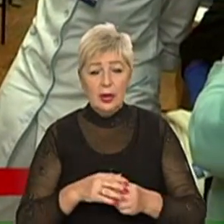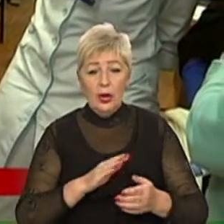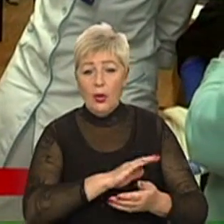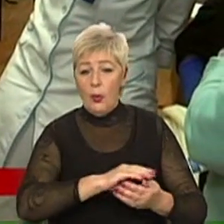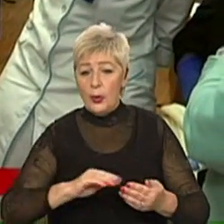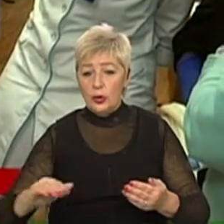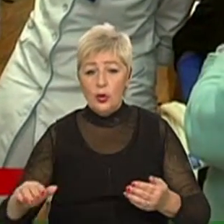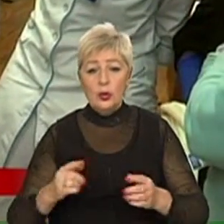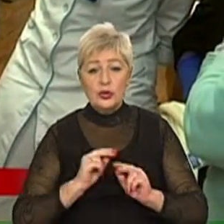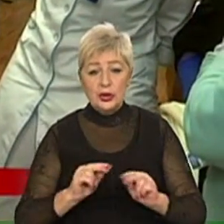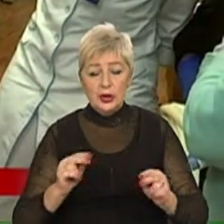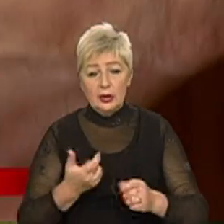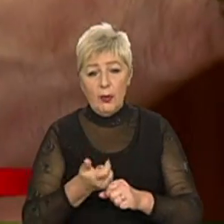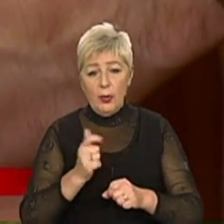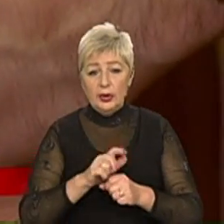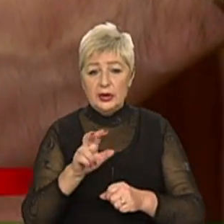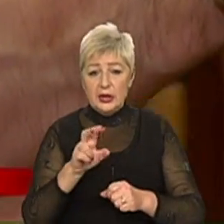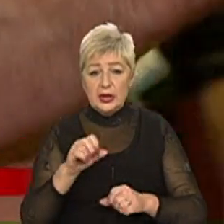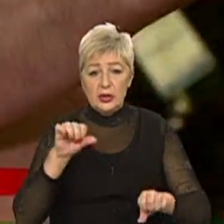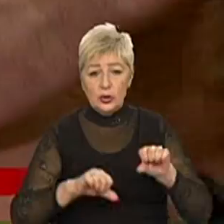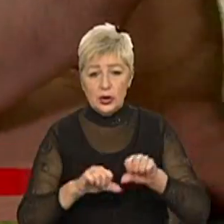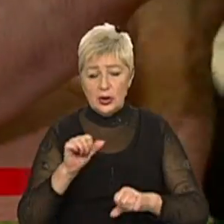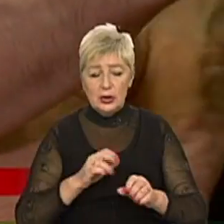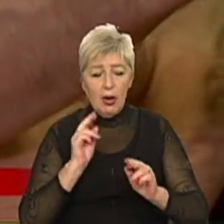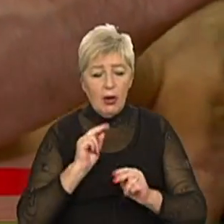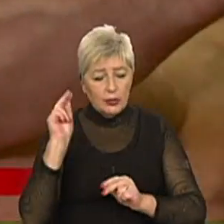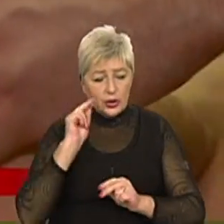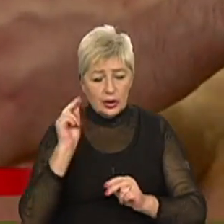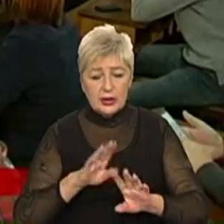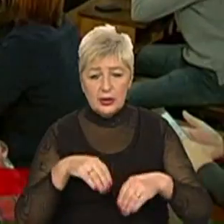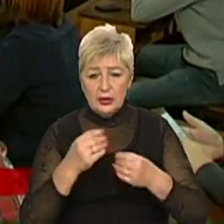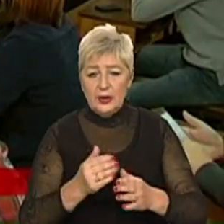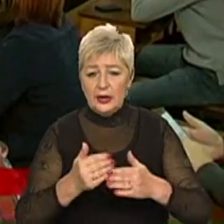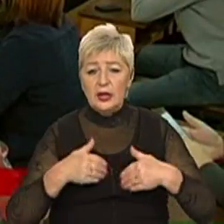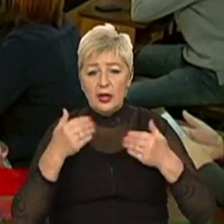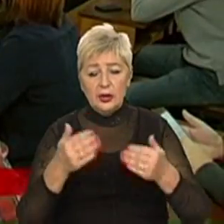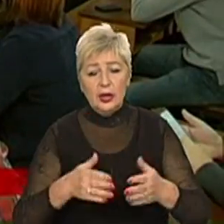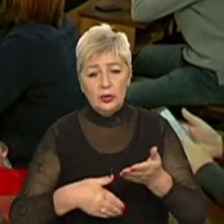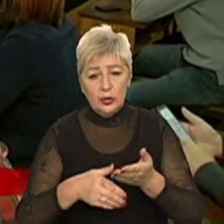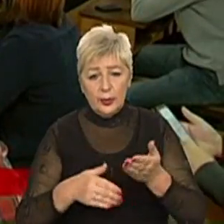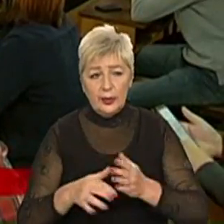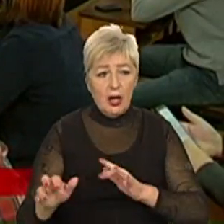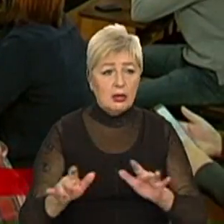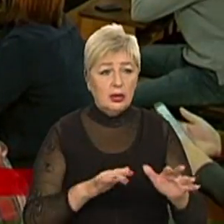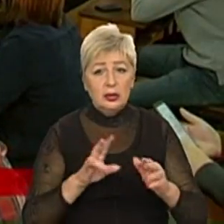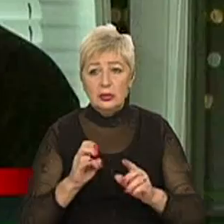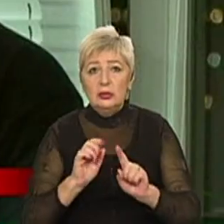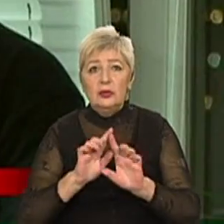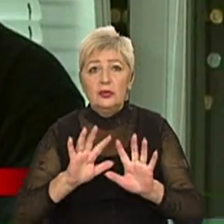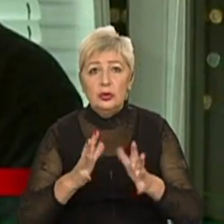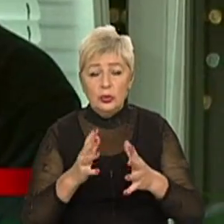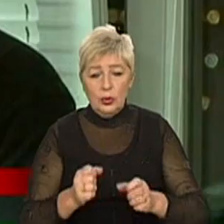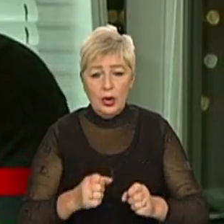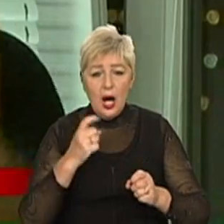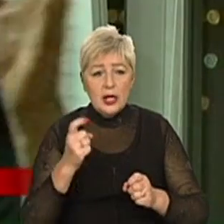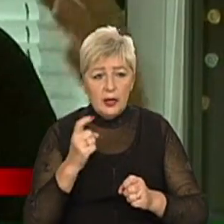Упродовж тренінгу понад 300 учасників вчилися надавати невідкладну допомогу, оперувати бойові травми та реагувати на потенційні